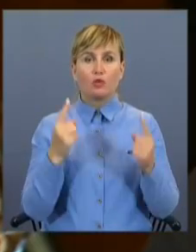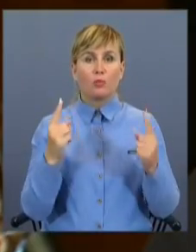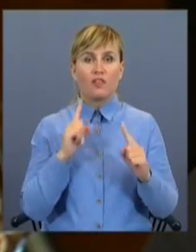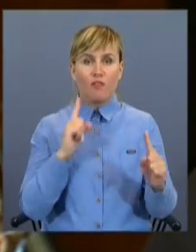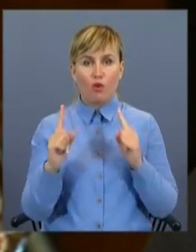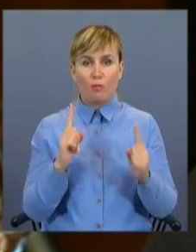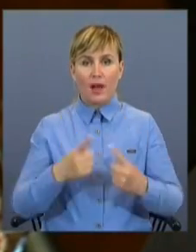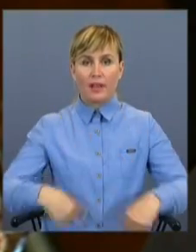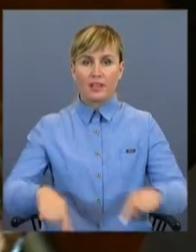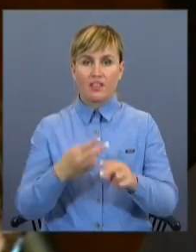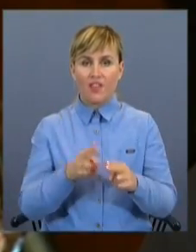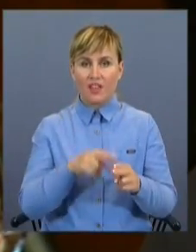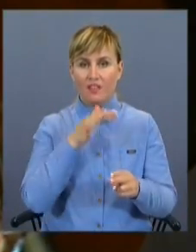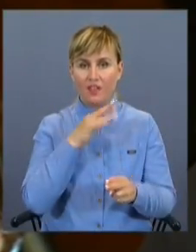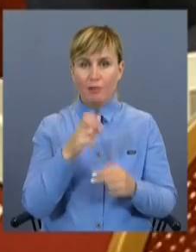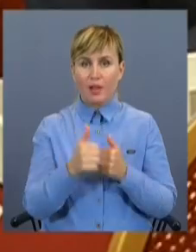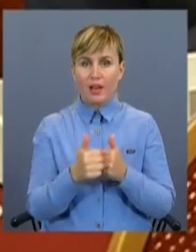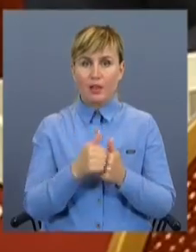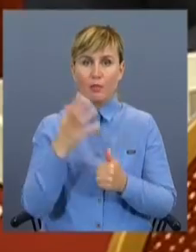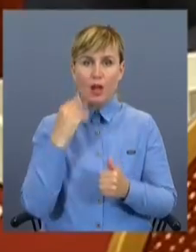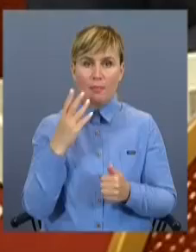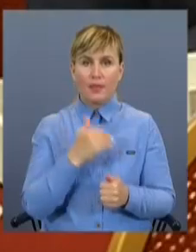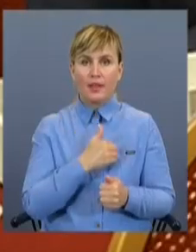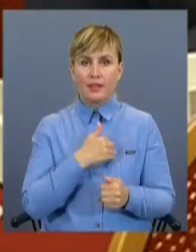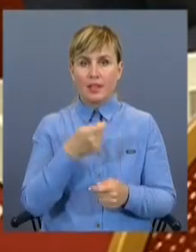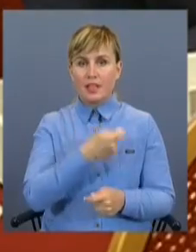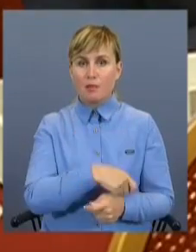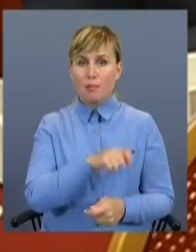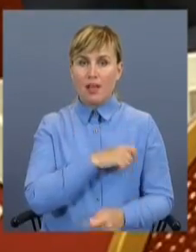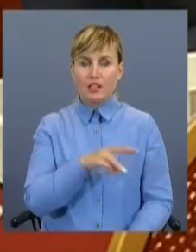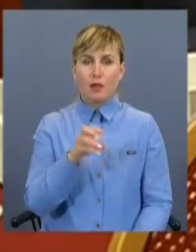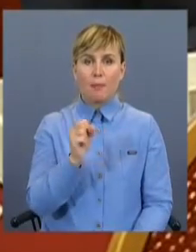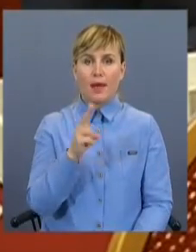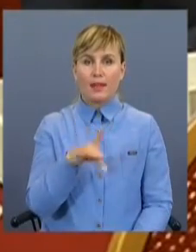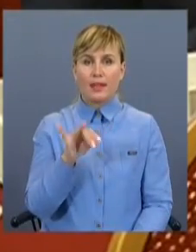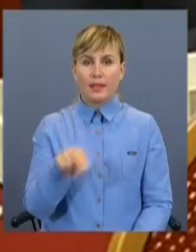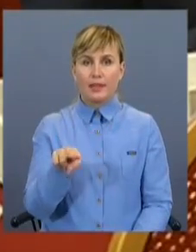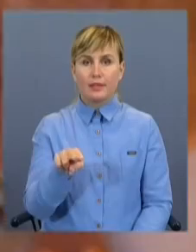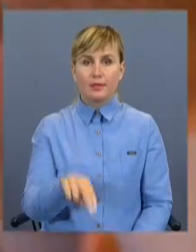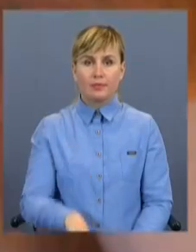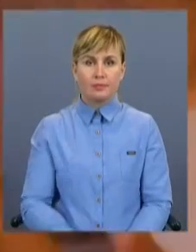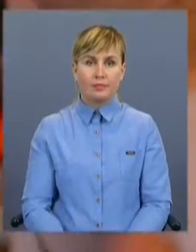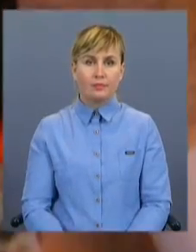форума организации в этот раз наряду с Алматы претендовал испанский Мадрид.